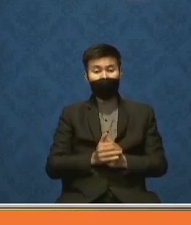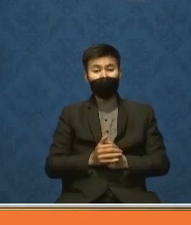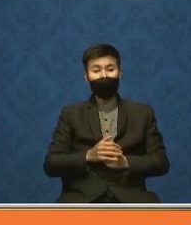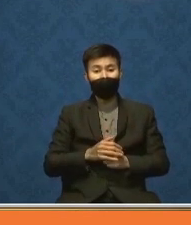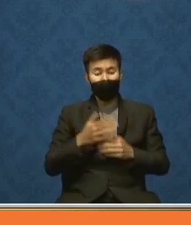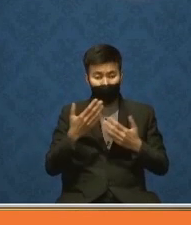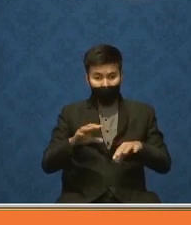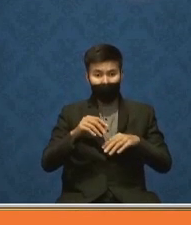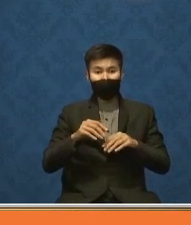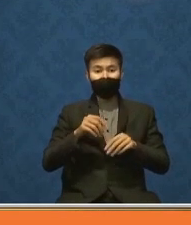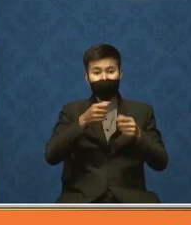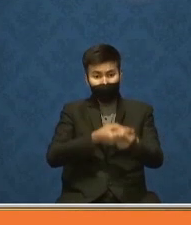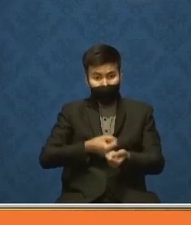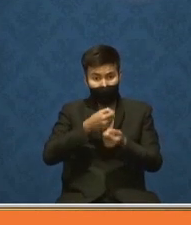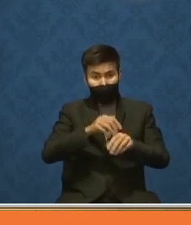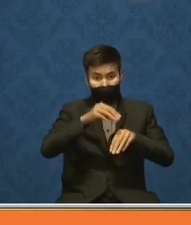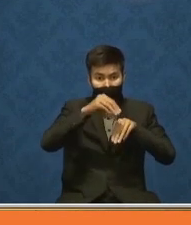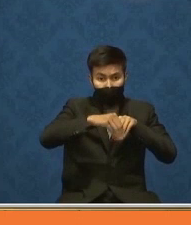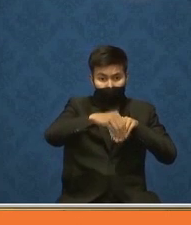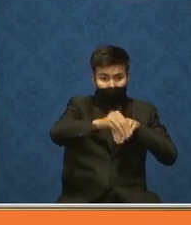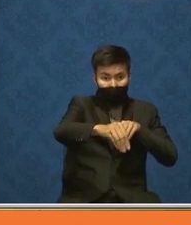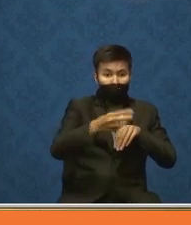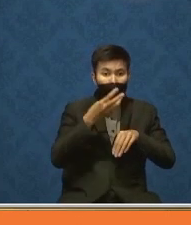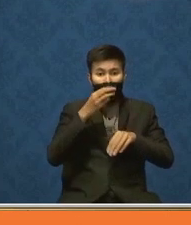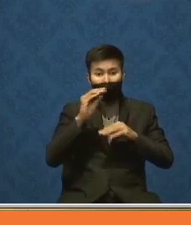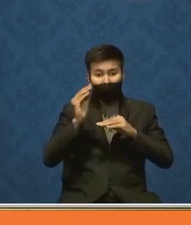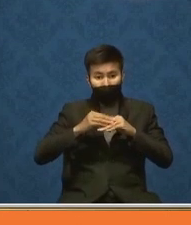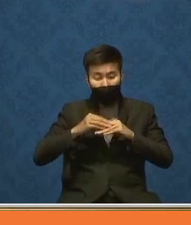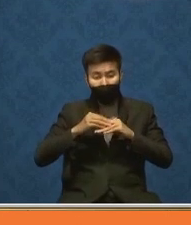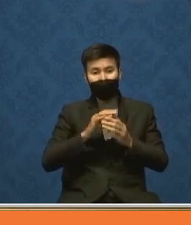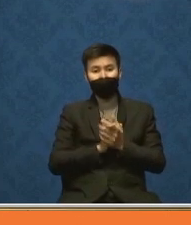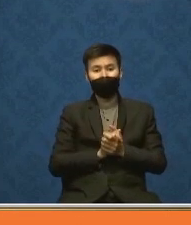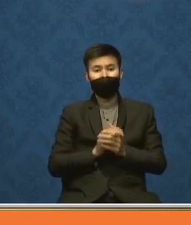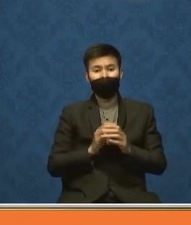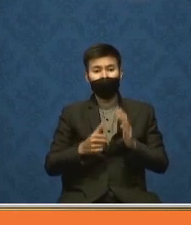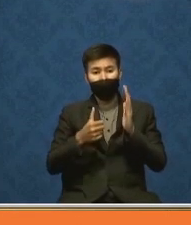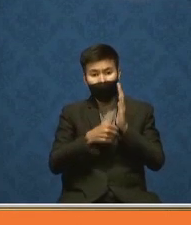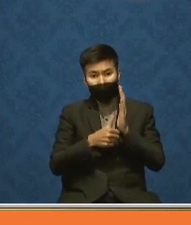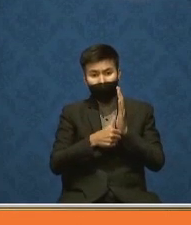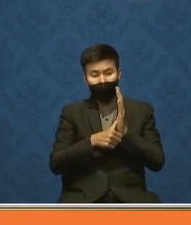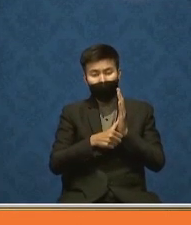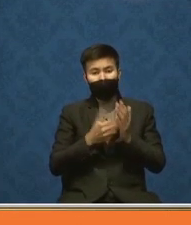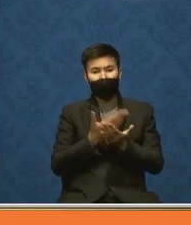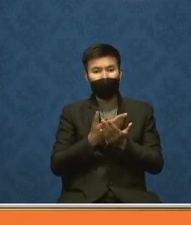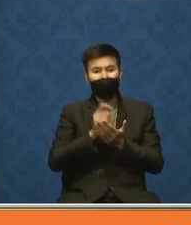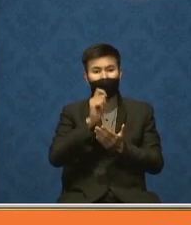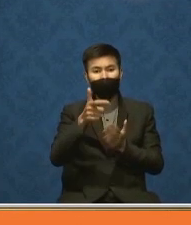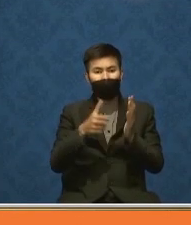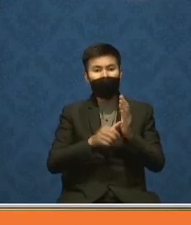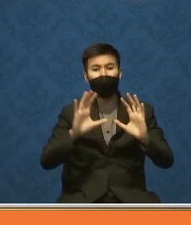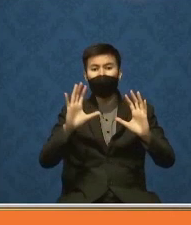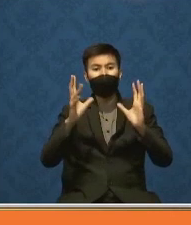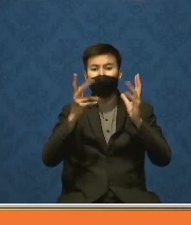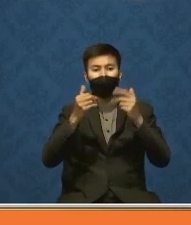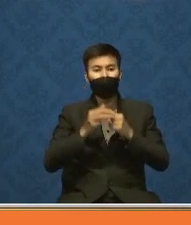าปลูกป่าเพิ่มเกษตรกรได้ค่าเช่าที่ปลดหนี้ปลดดอกเบี้ยประเทศไทยได้ป่าเพิ่มครับเป็นจุ